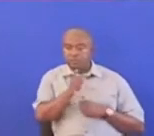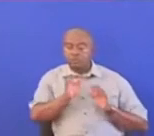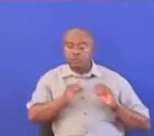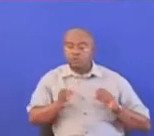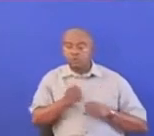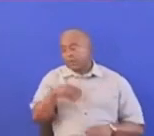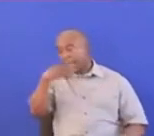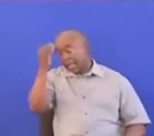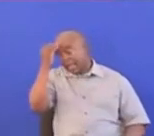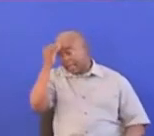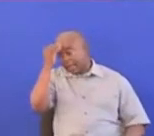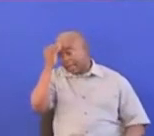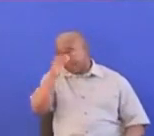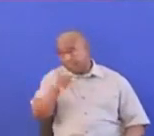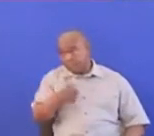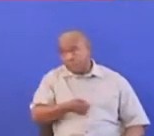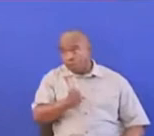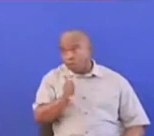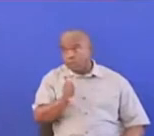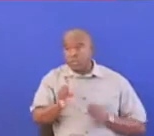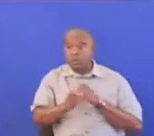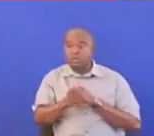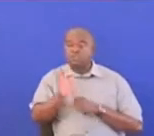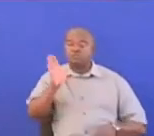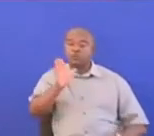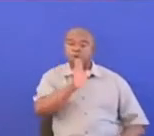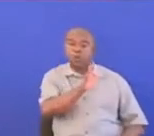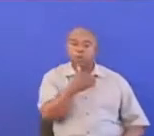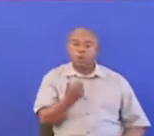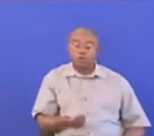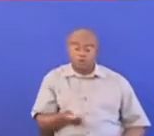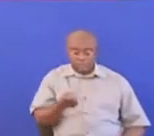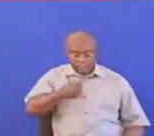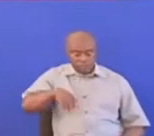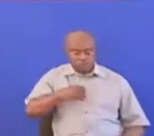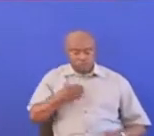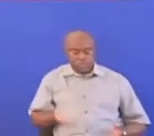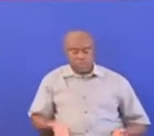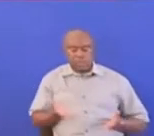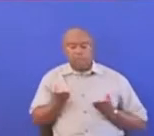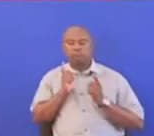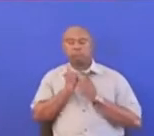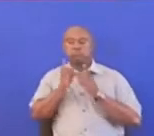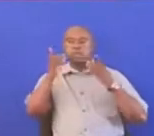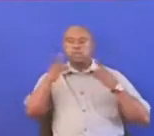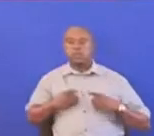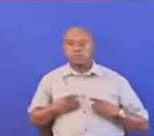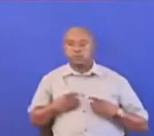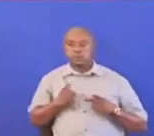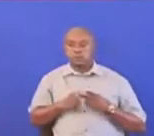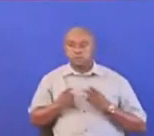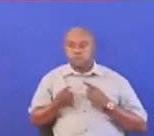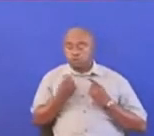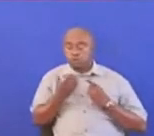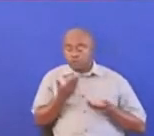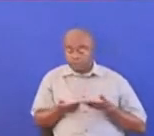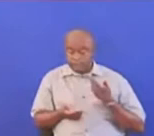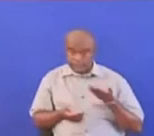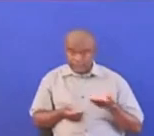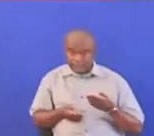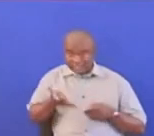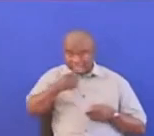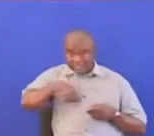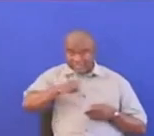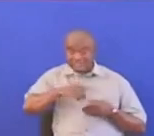wapate elimu ya kutosha wao na wawakilishi wao. Sisi tulipata bahati ya kukutanika na madiwani, na ili waliliongelea kwa sauti kubwa kwamba sisi